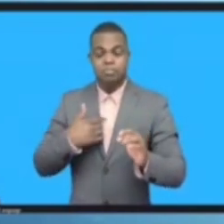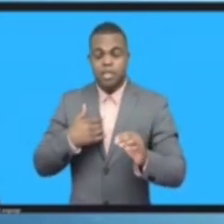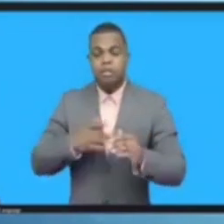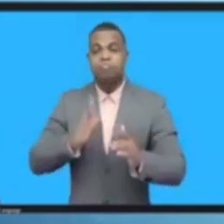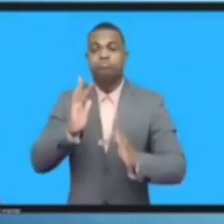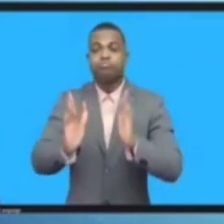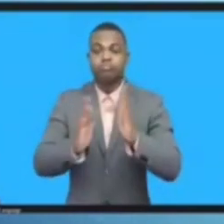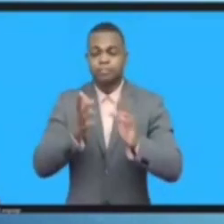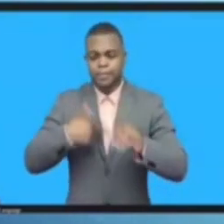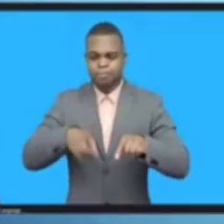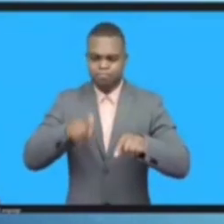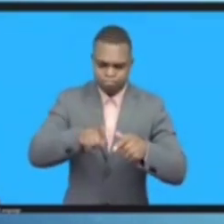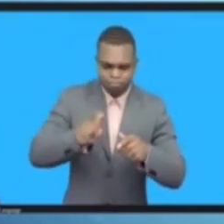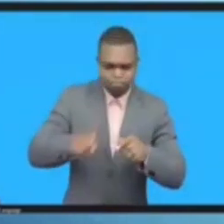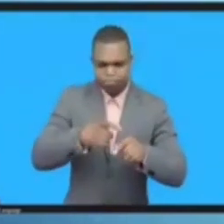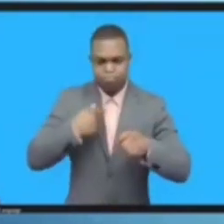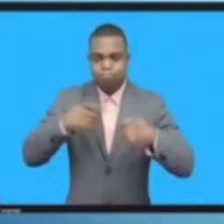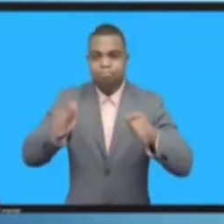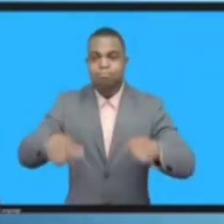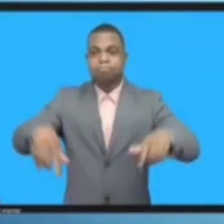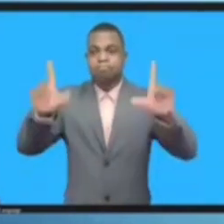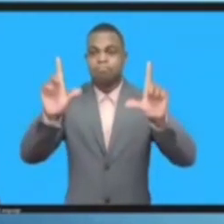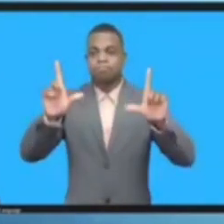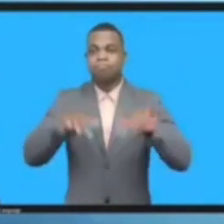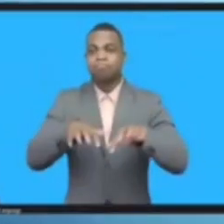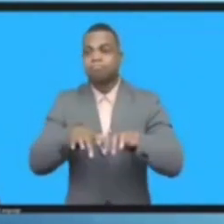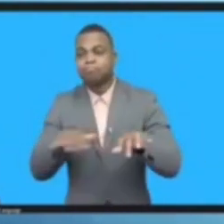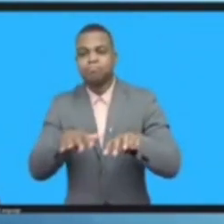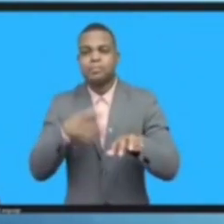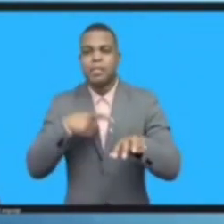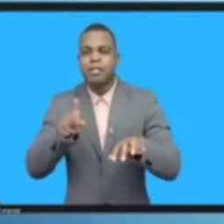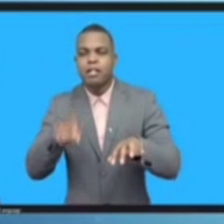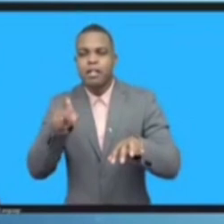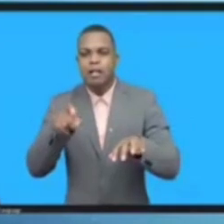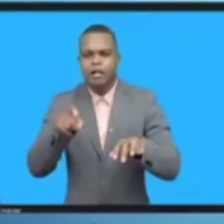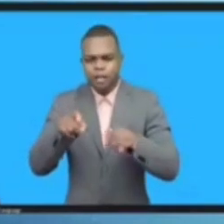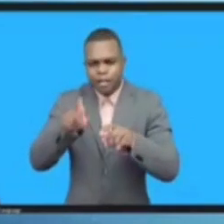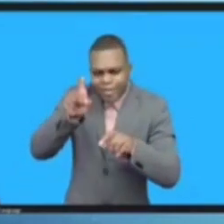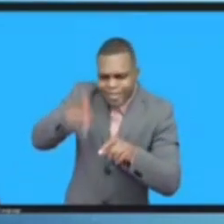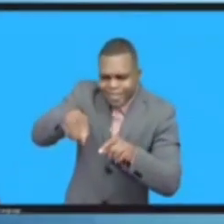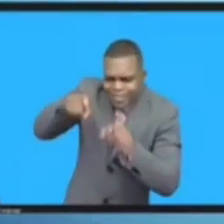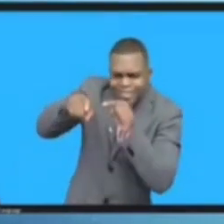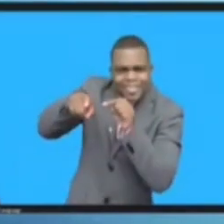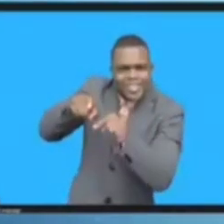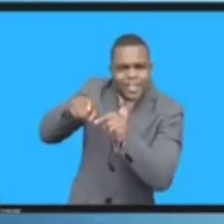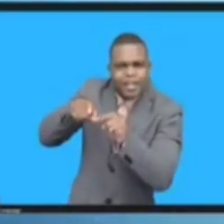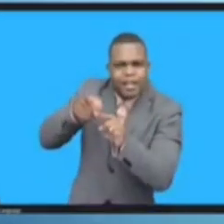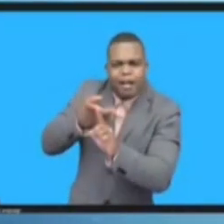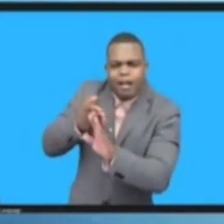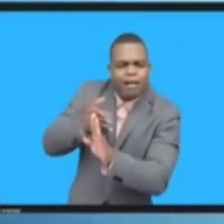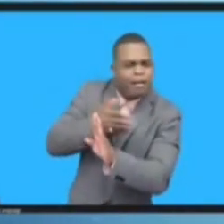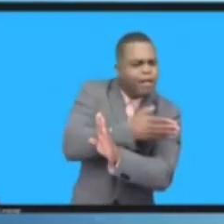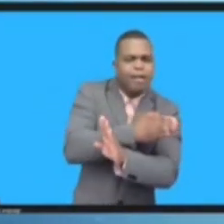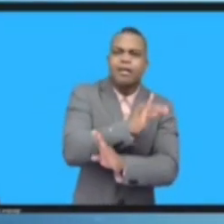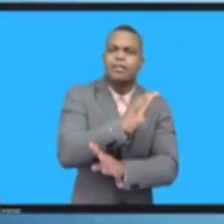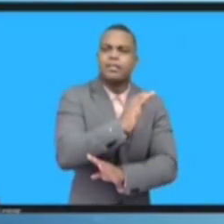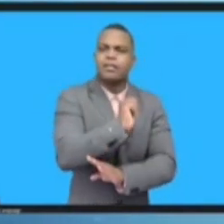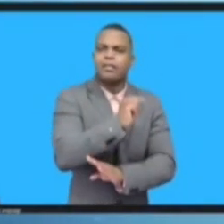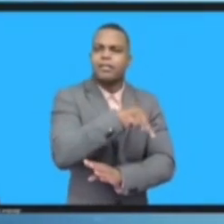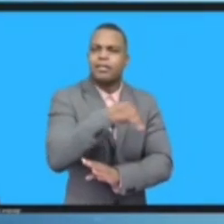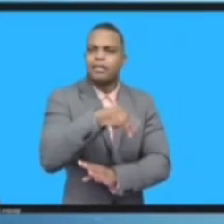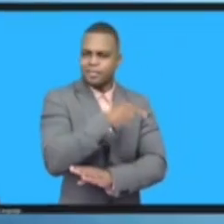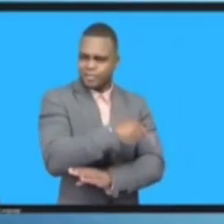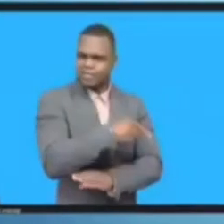ICANN que l'on fournit gratuitement pour vous. Comment définir l'Internet? L'Internet est utilisé,